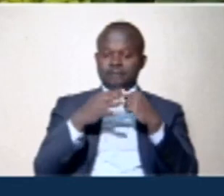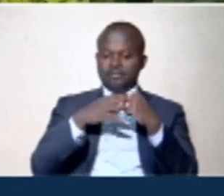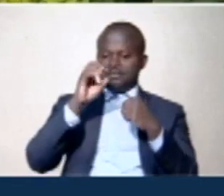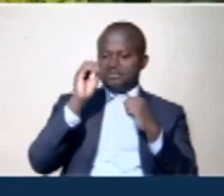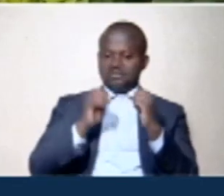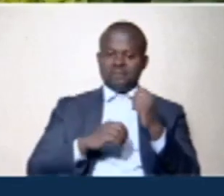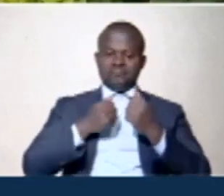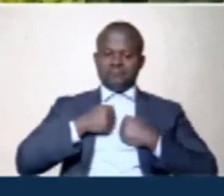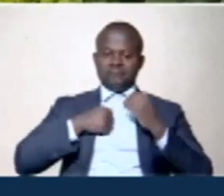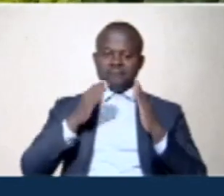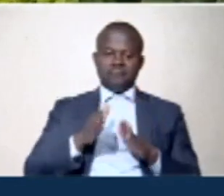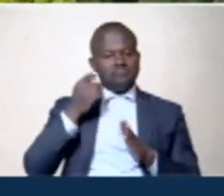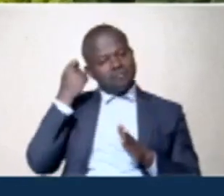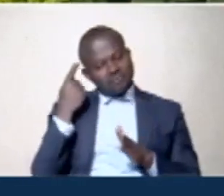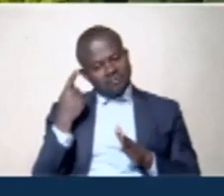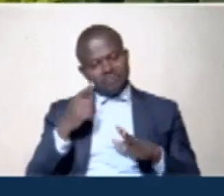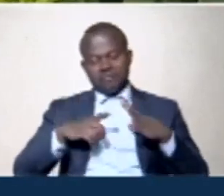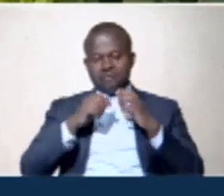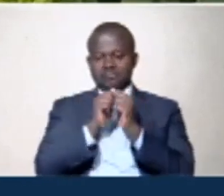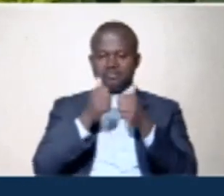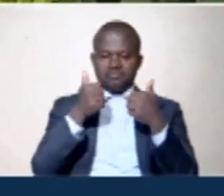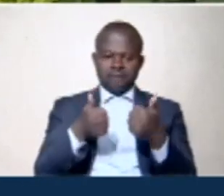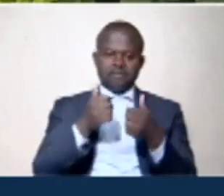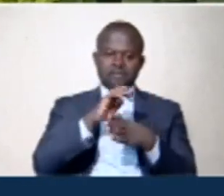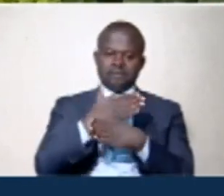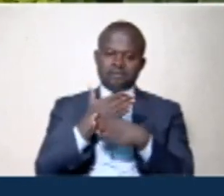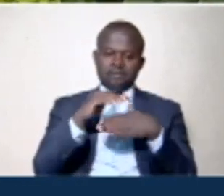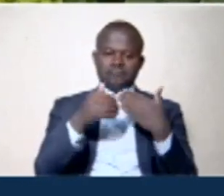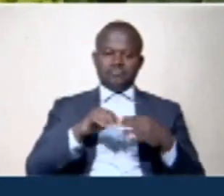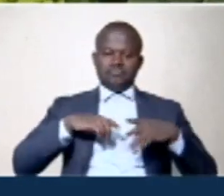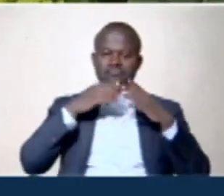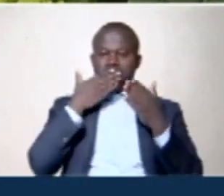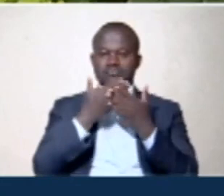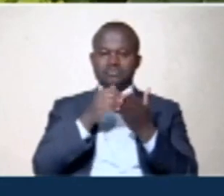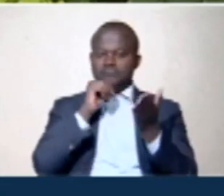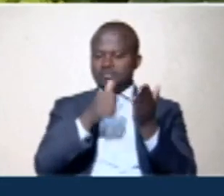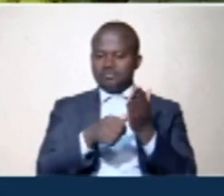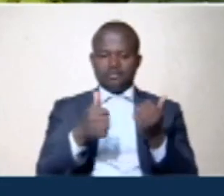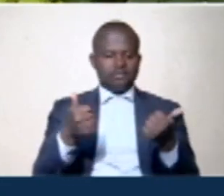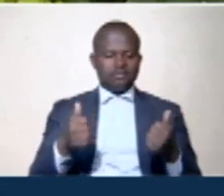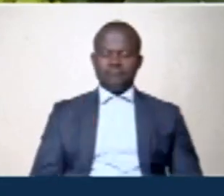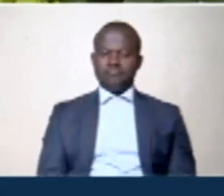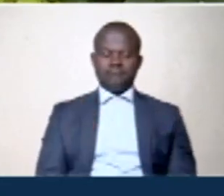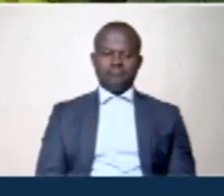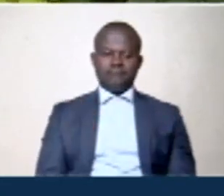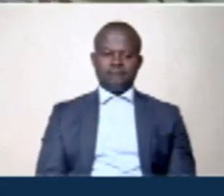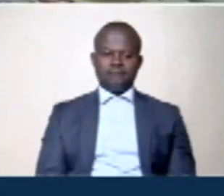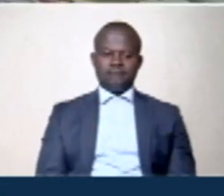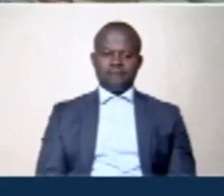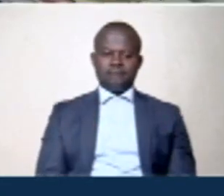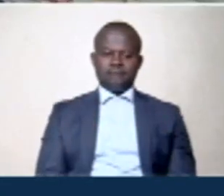Abanyarwanda. Urumva ko tubanye neza, turasangira, tubayeho neza nta kibazo. Donc il n'y a pas de